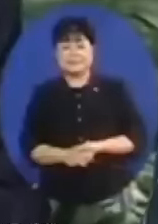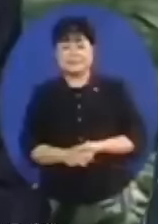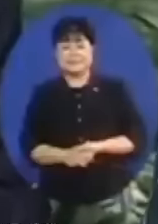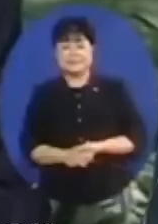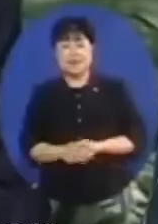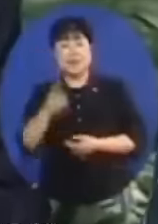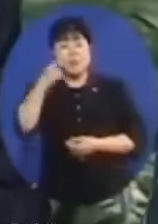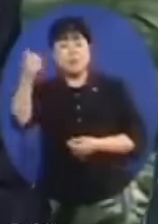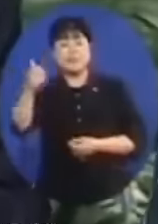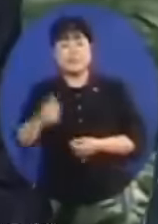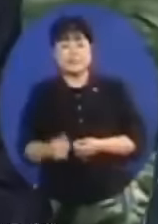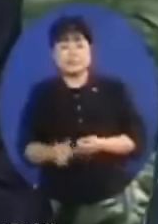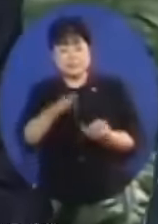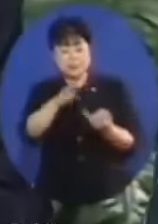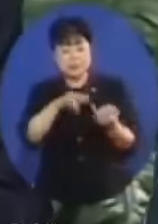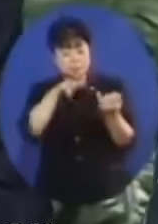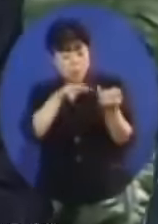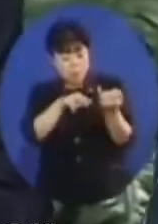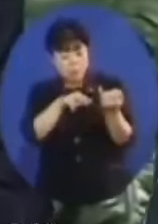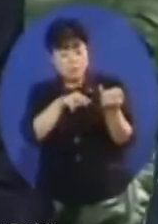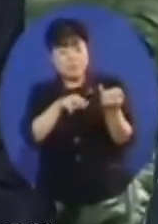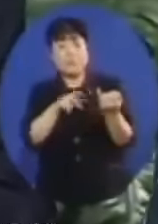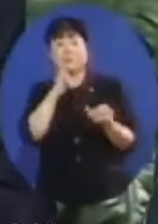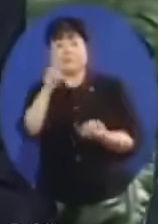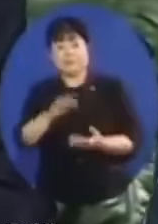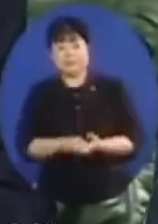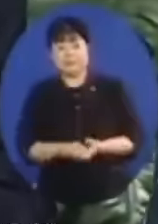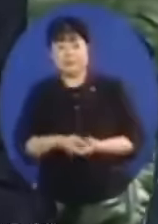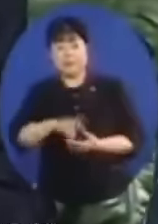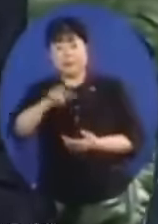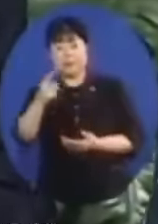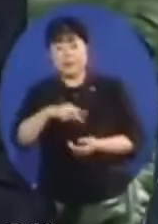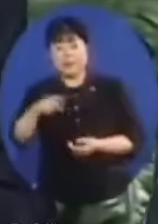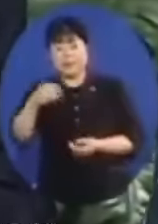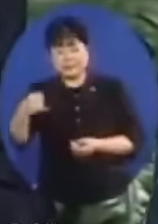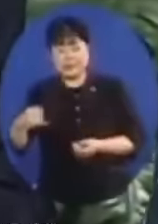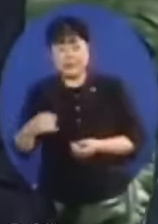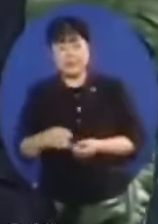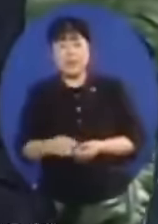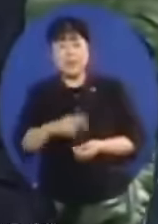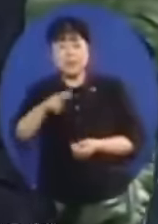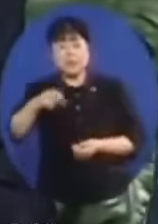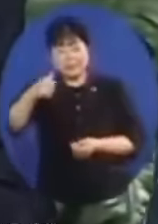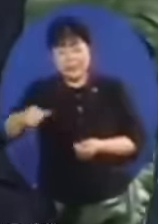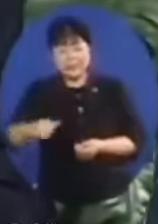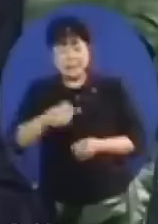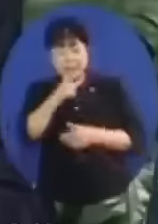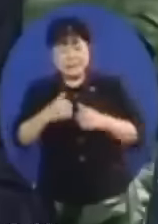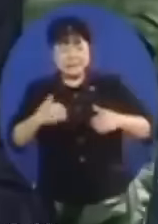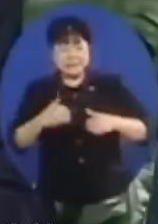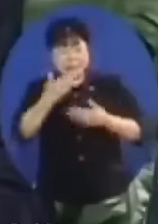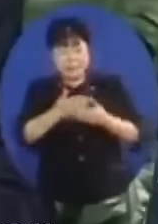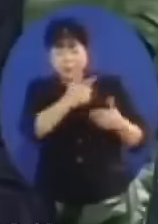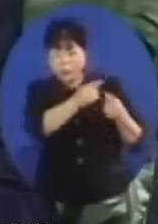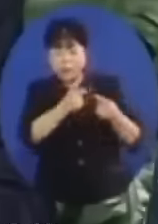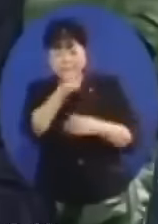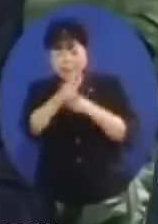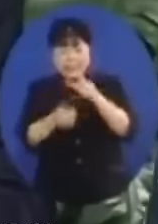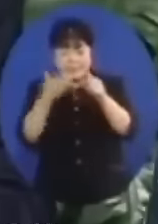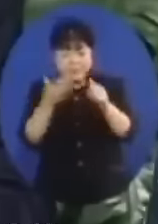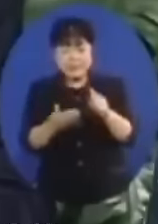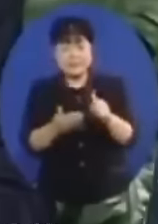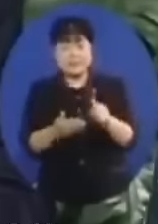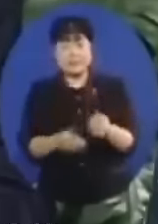무디 목사님은 소녀를 바라보며 이렇게 말씀하셨습니다. 돌아온 탕자를 아버지께서 기쁘게 받아주신 것처럼